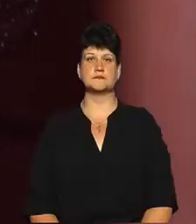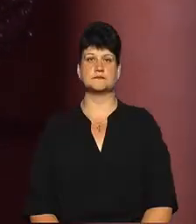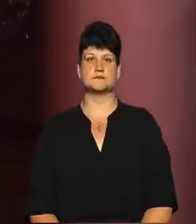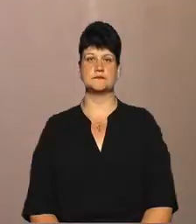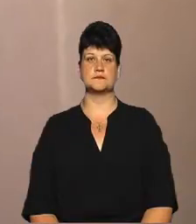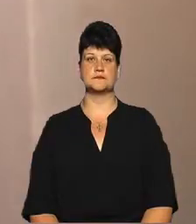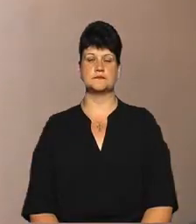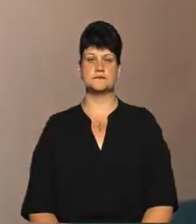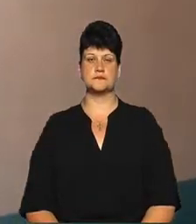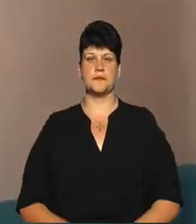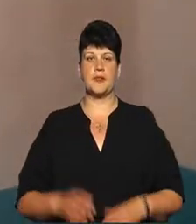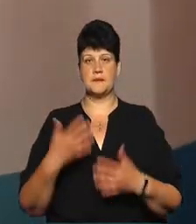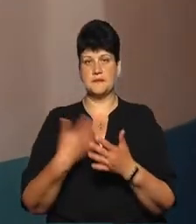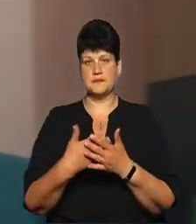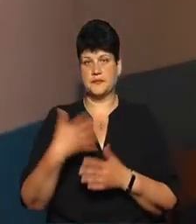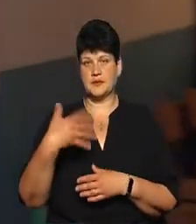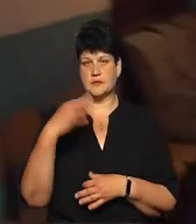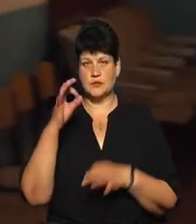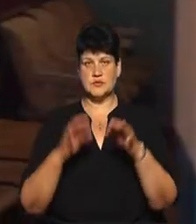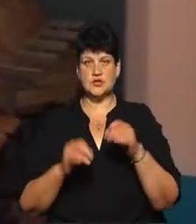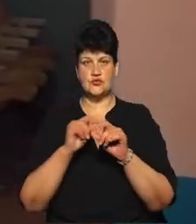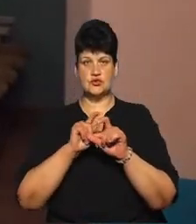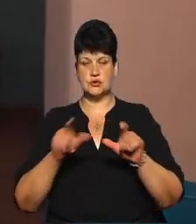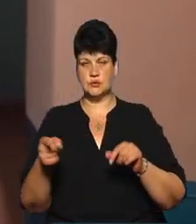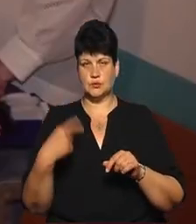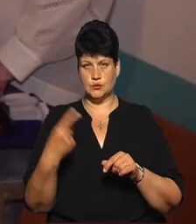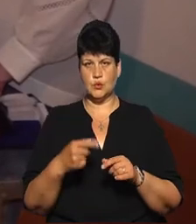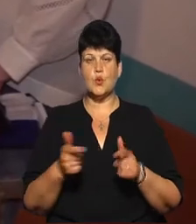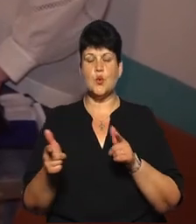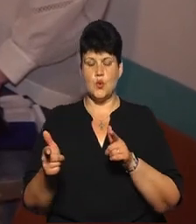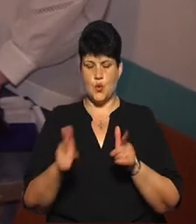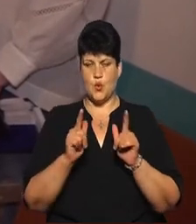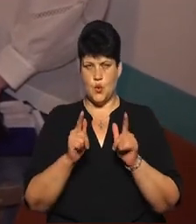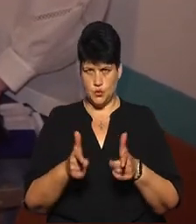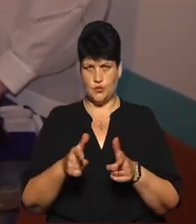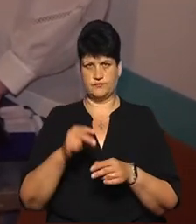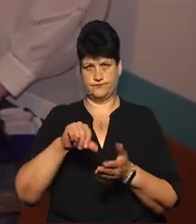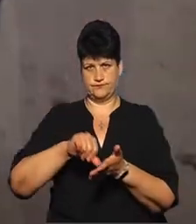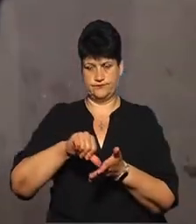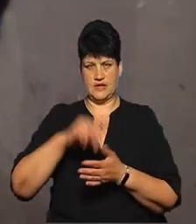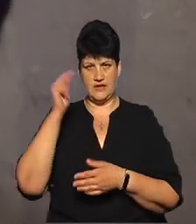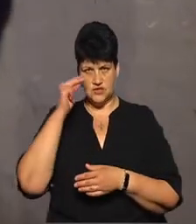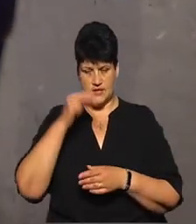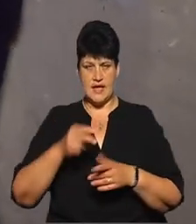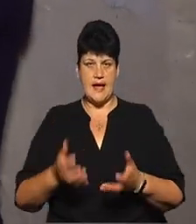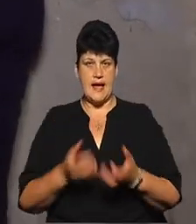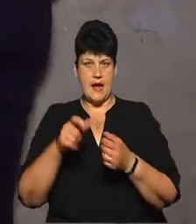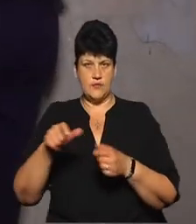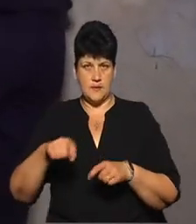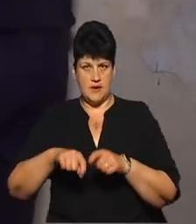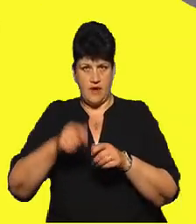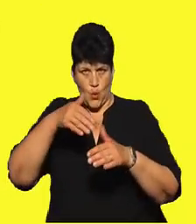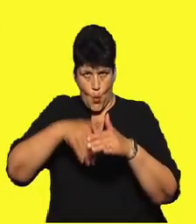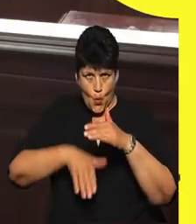Майже 50% шкіл Тернопільщини готові до очного навчання. Рятувальники перевіряють укриття в навчальних закладах.